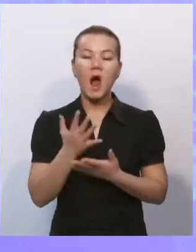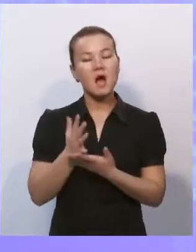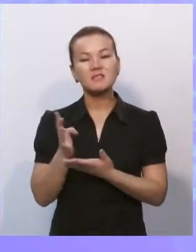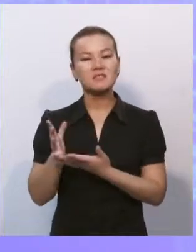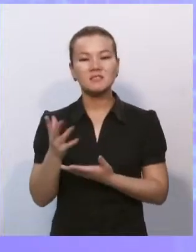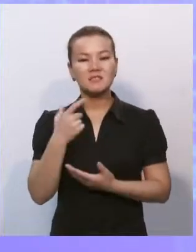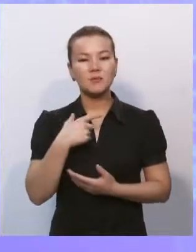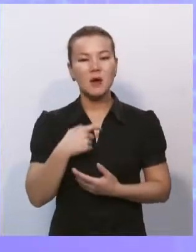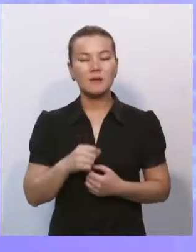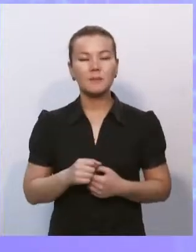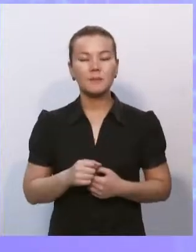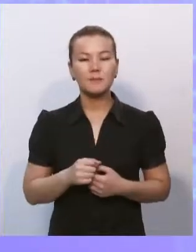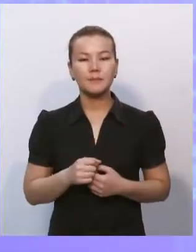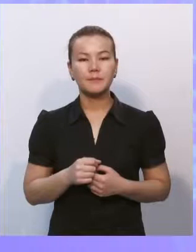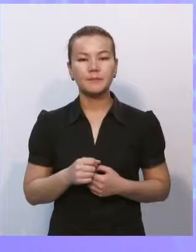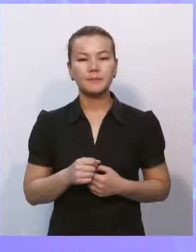а